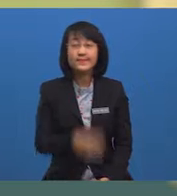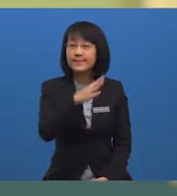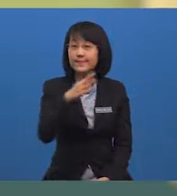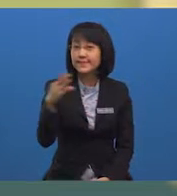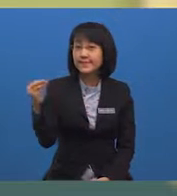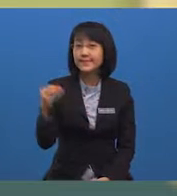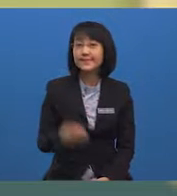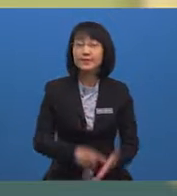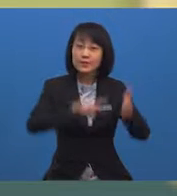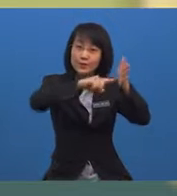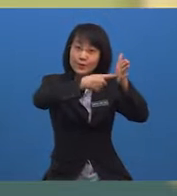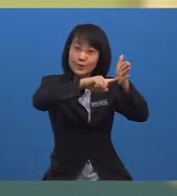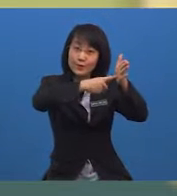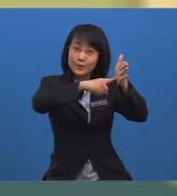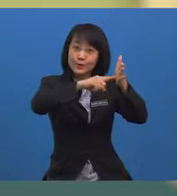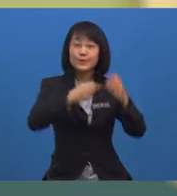dan skru.